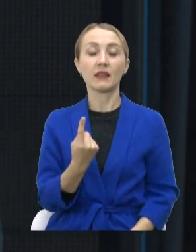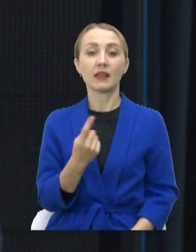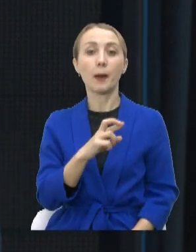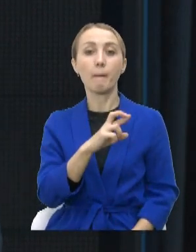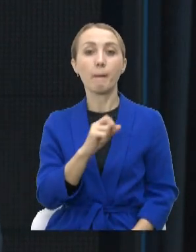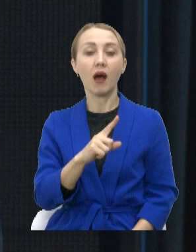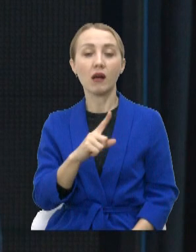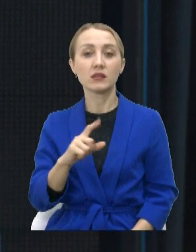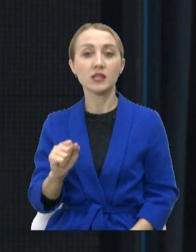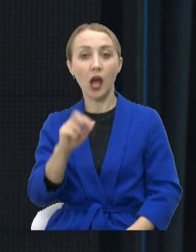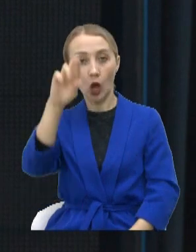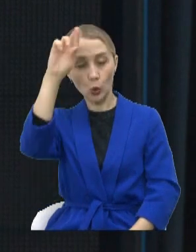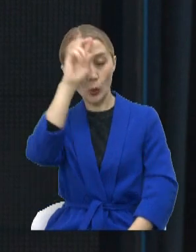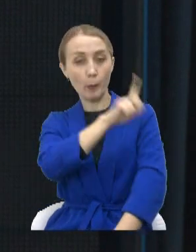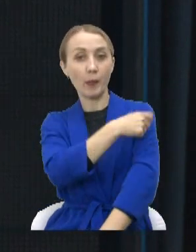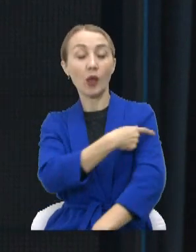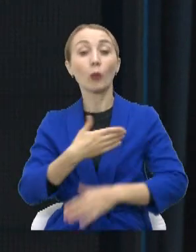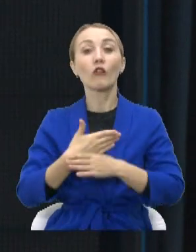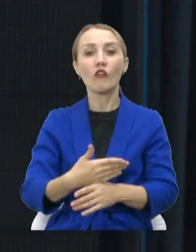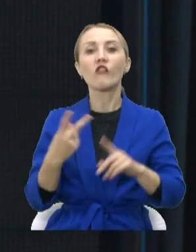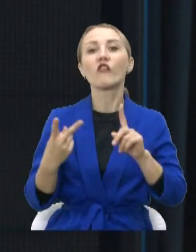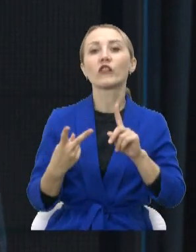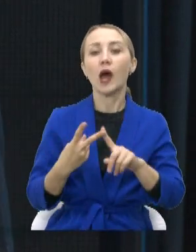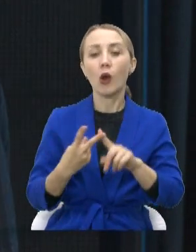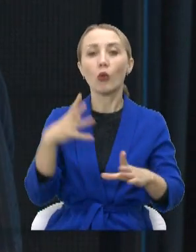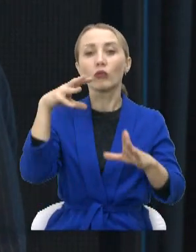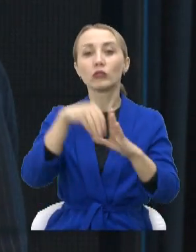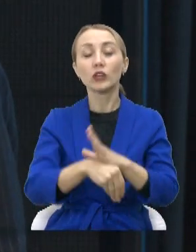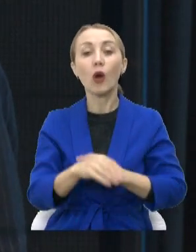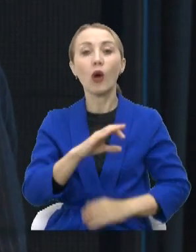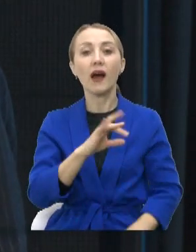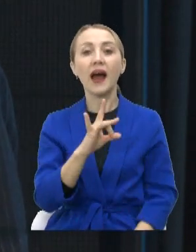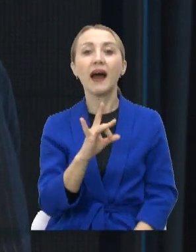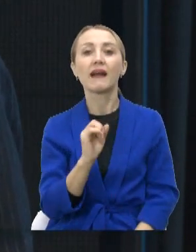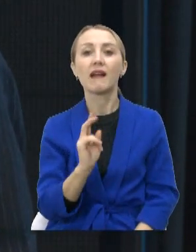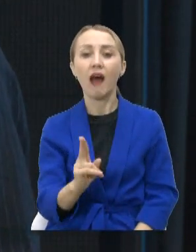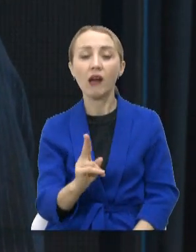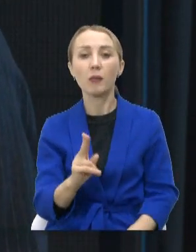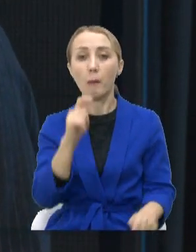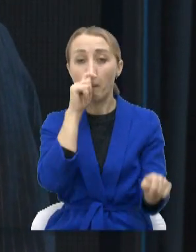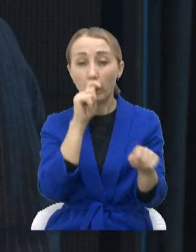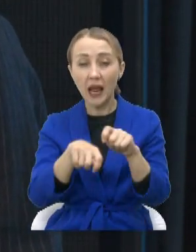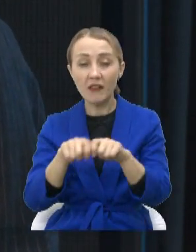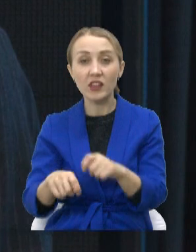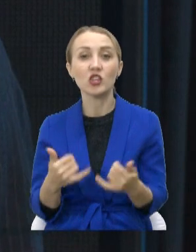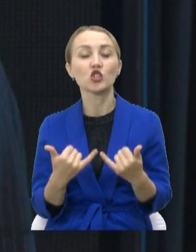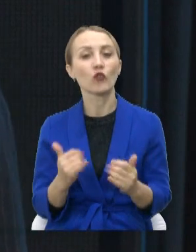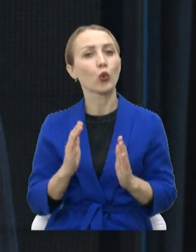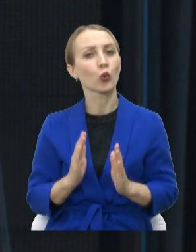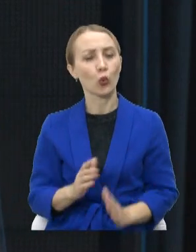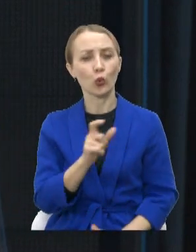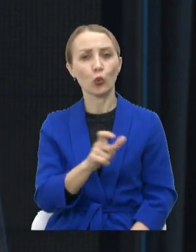базовой государственной медицинской помощи. Второй аспект заключается в том, что онкологические скрининги сегодня доступны только